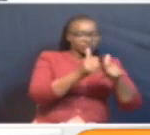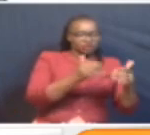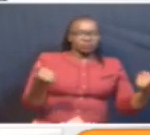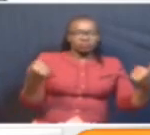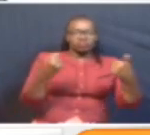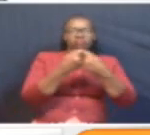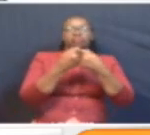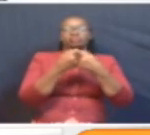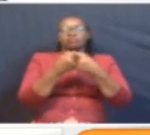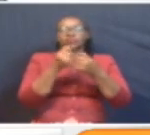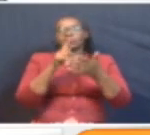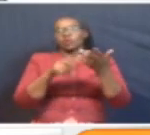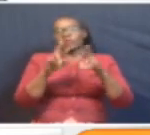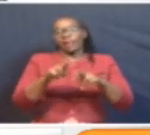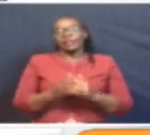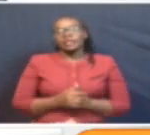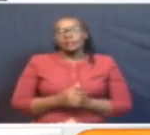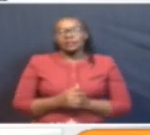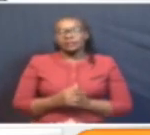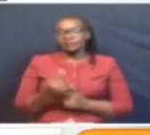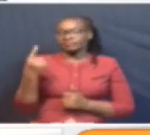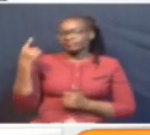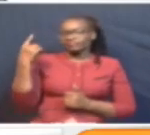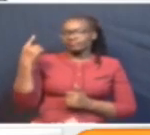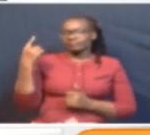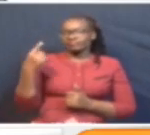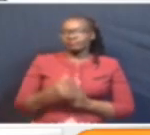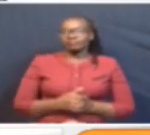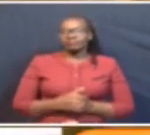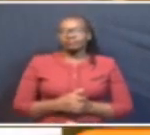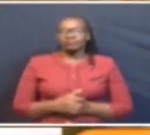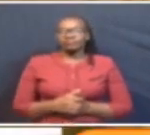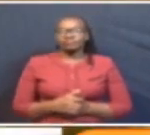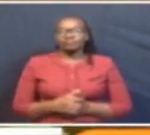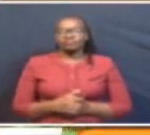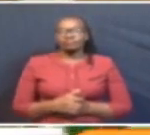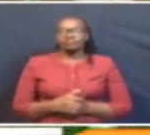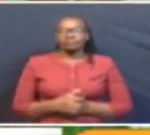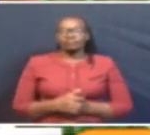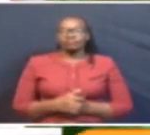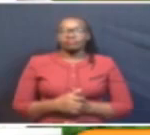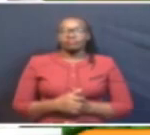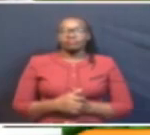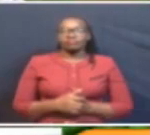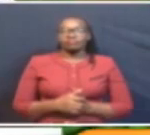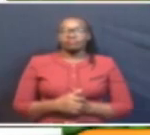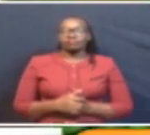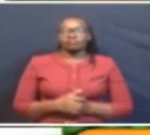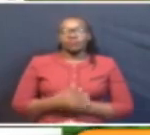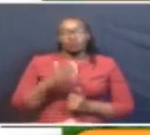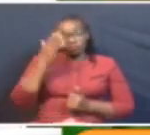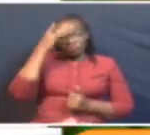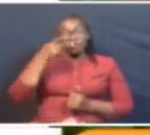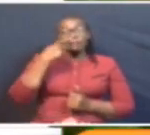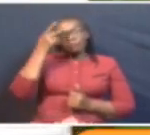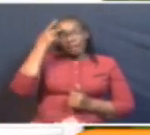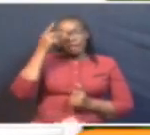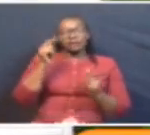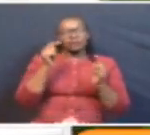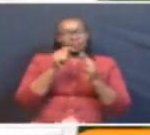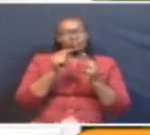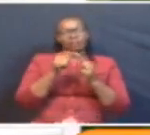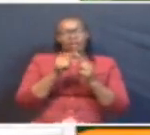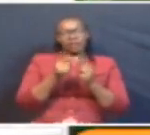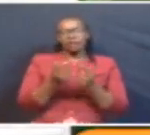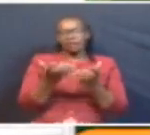yaliyojiri. Sau Mwadime anatusimulia kwa kina. Uchungu wa mwana siku zote hujua ni mzazi, na mama